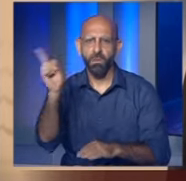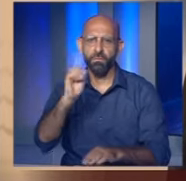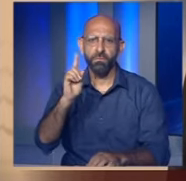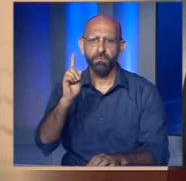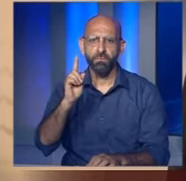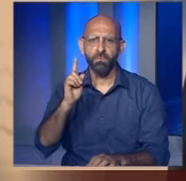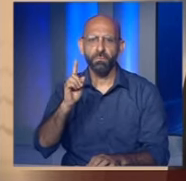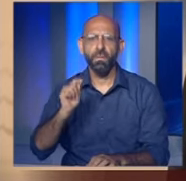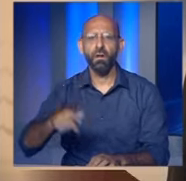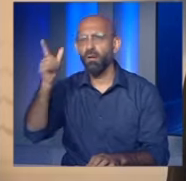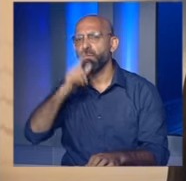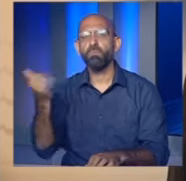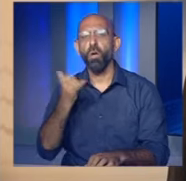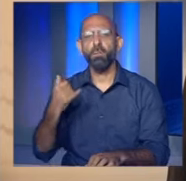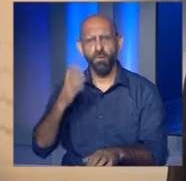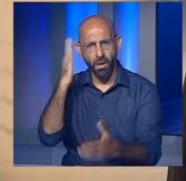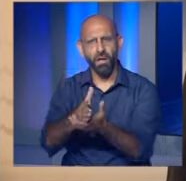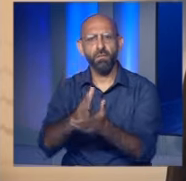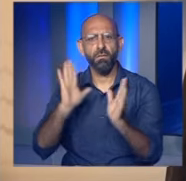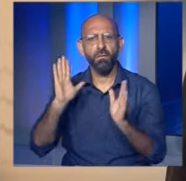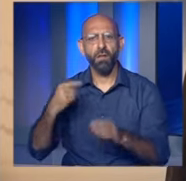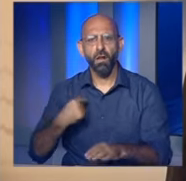اهلنا ليحمل